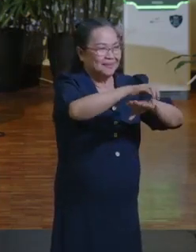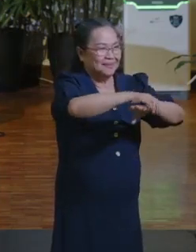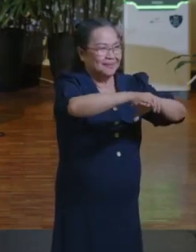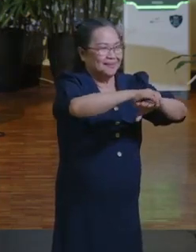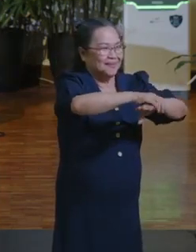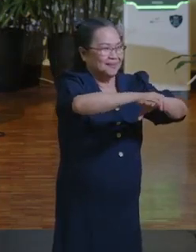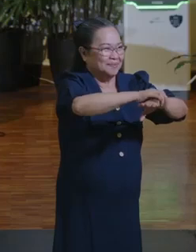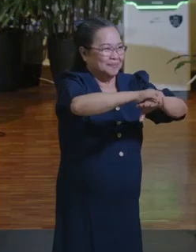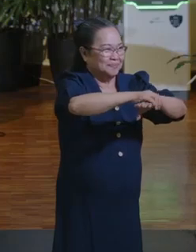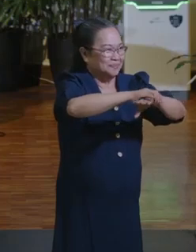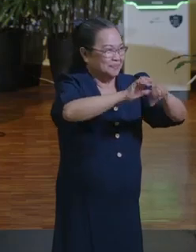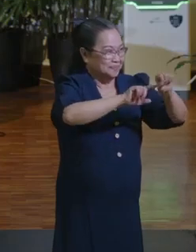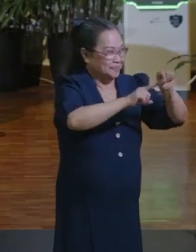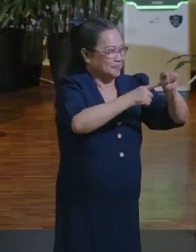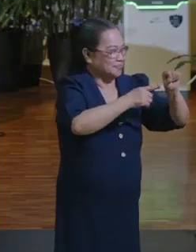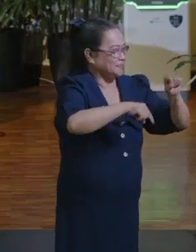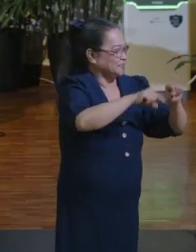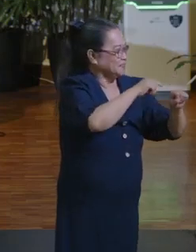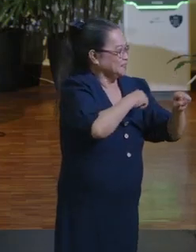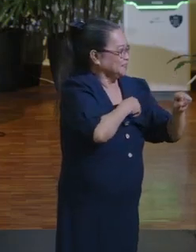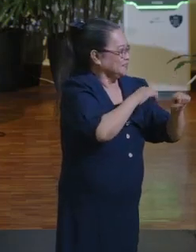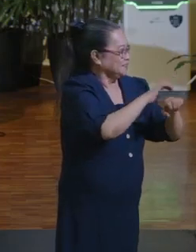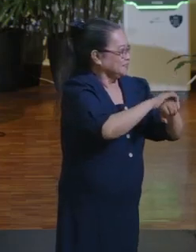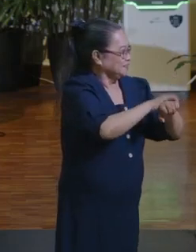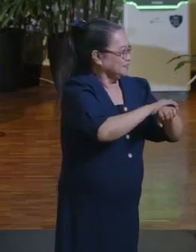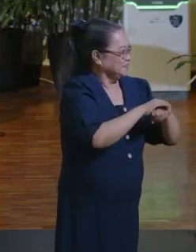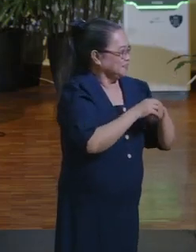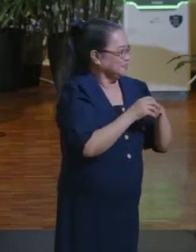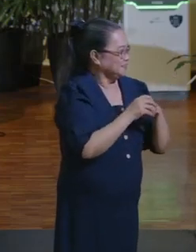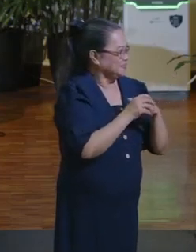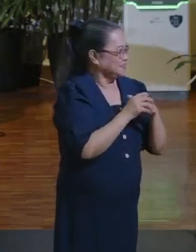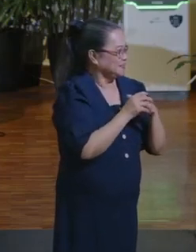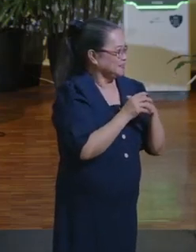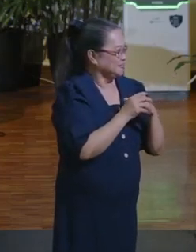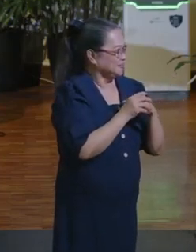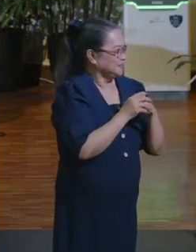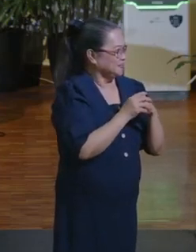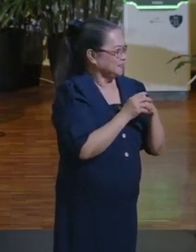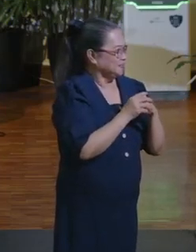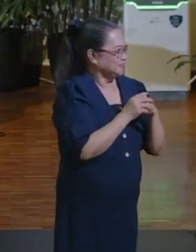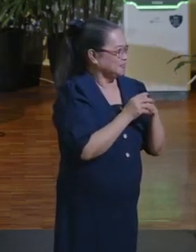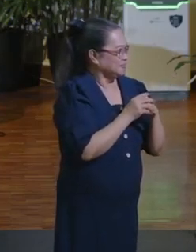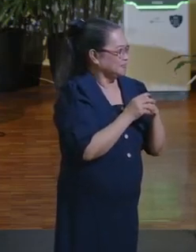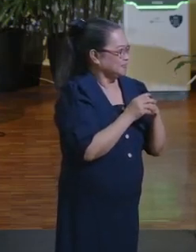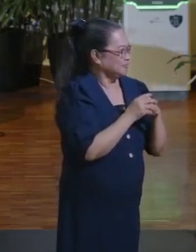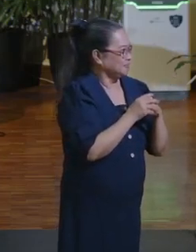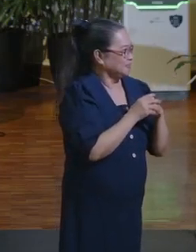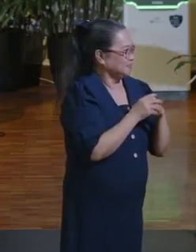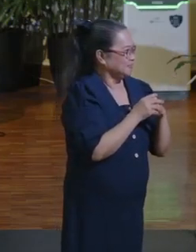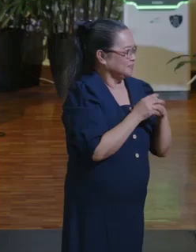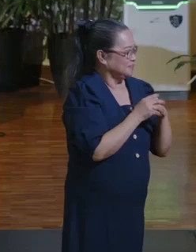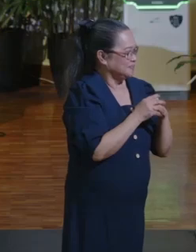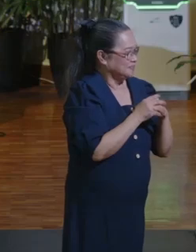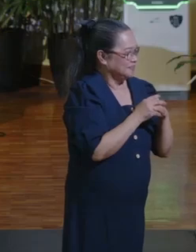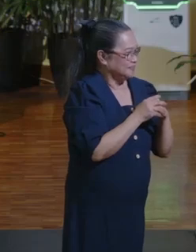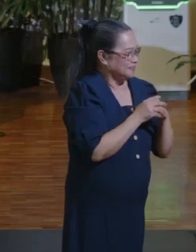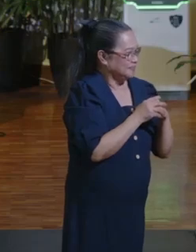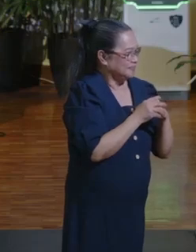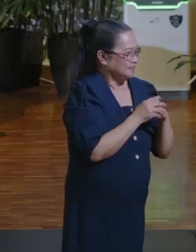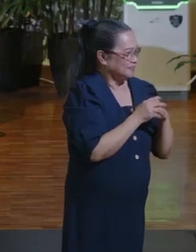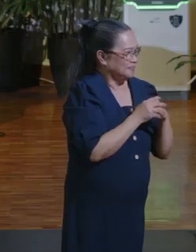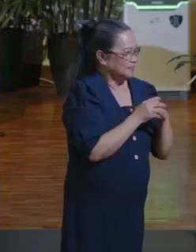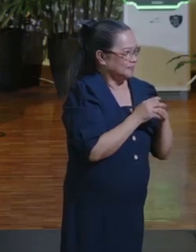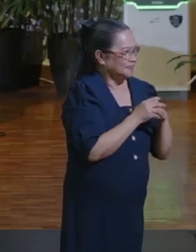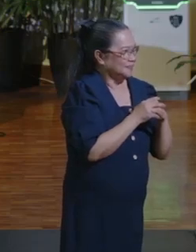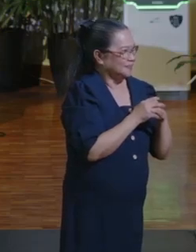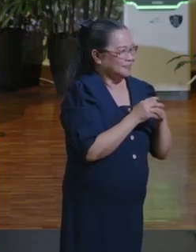po nag-umpisa sa araw na ito, ay nag-isang outline na lang po tayo. Pareho naman